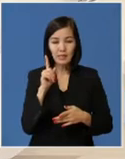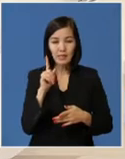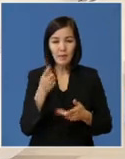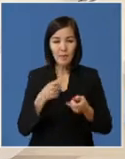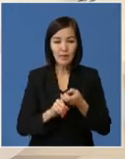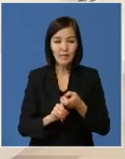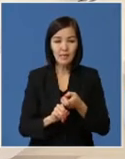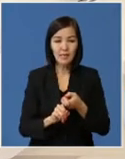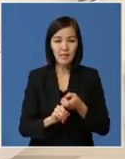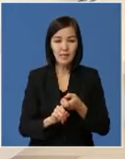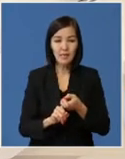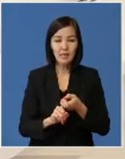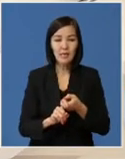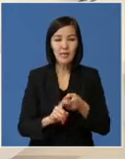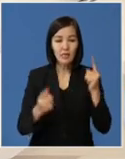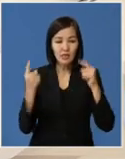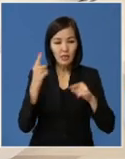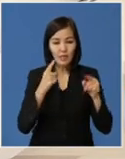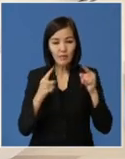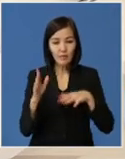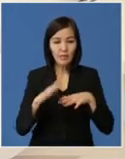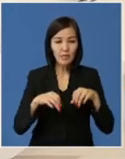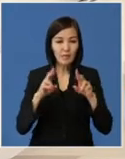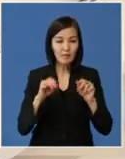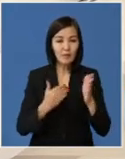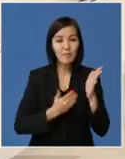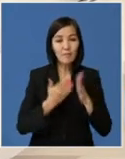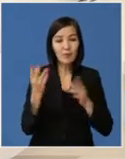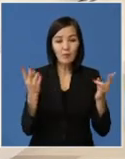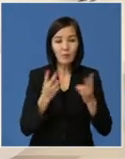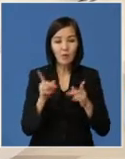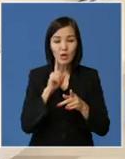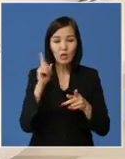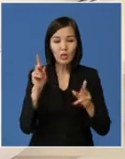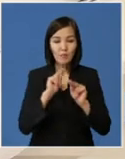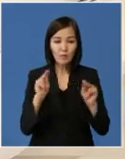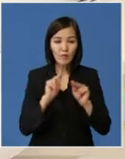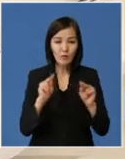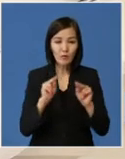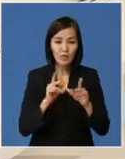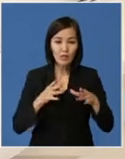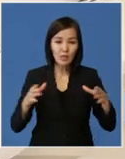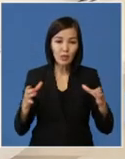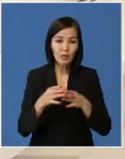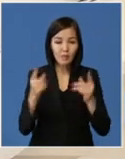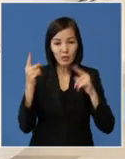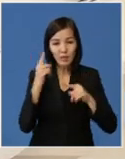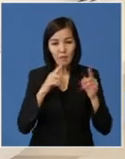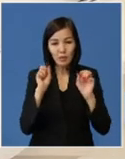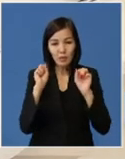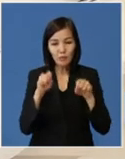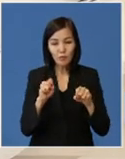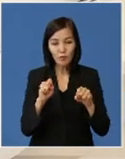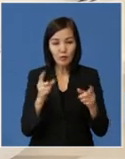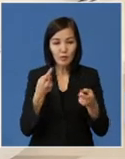Олар кәсіби білімді, білікті, шығармашыл болуы тиіс. Осы мақсатта біз жас педагогтарды жиып, оларға шығармашылық мүмкіндіктерін, әріптестік